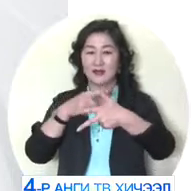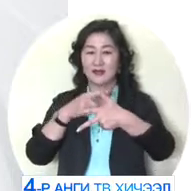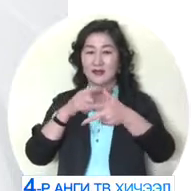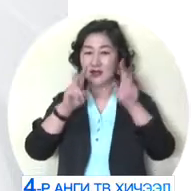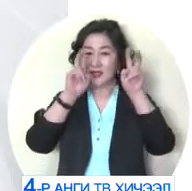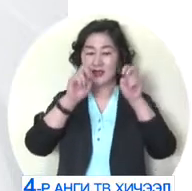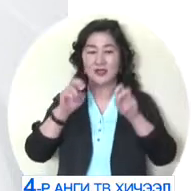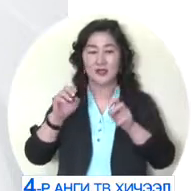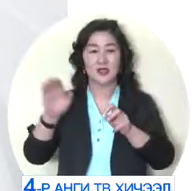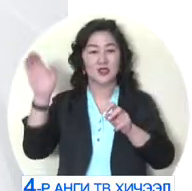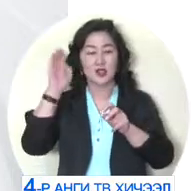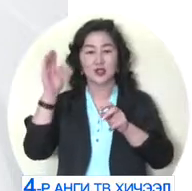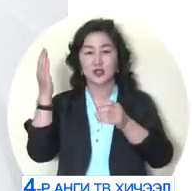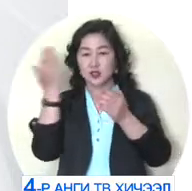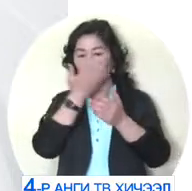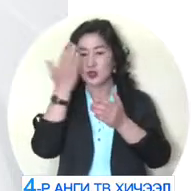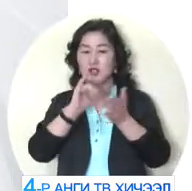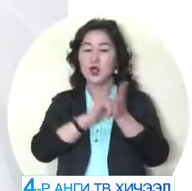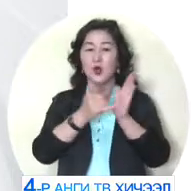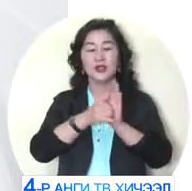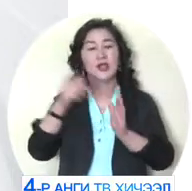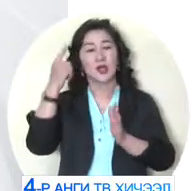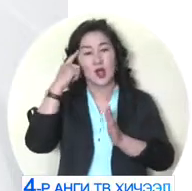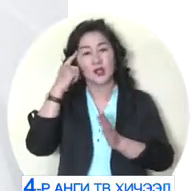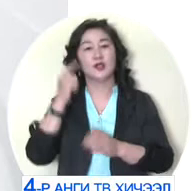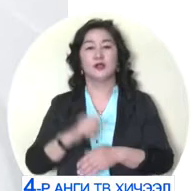сонсож, за мөн уншиж утгыг ойлгоно.